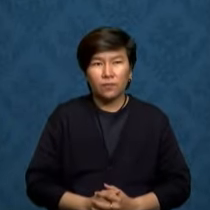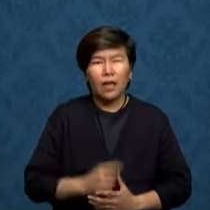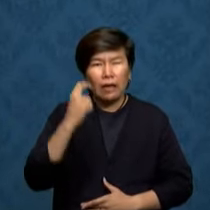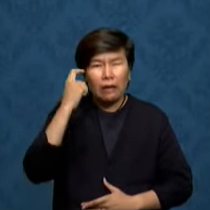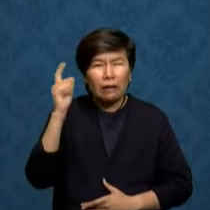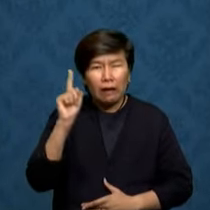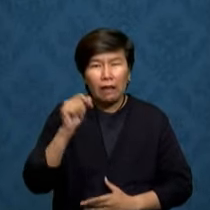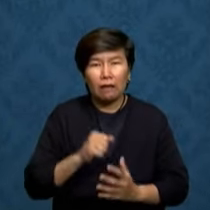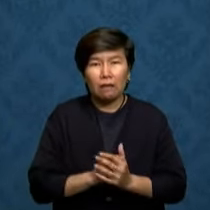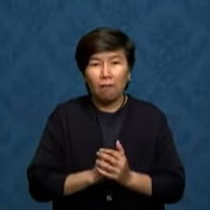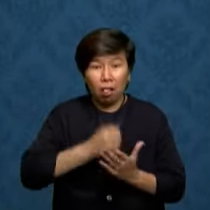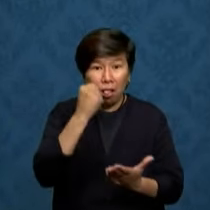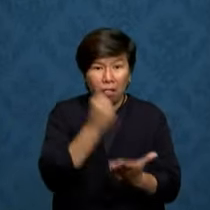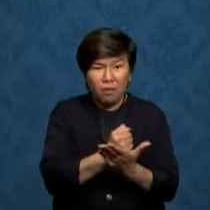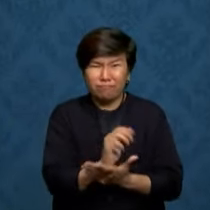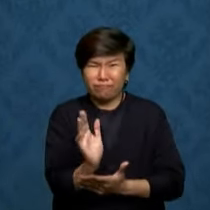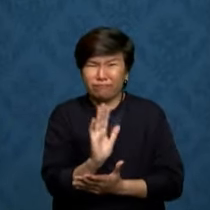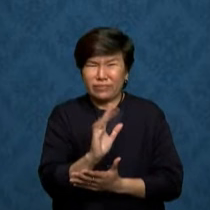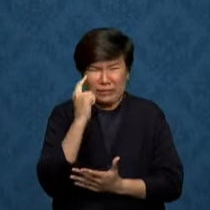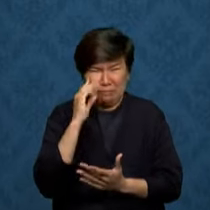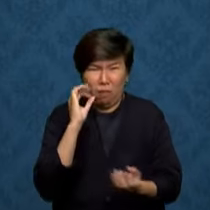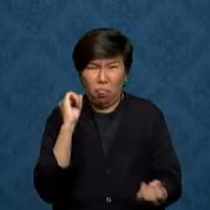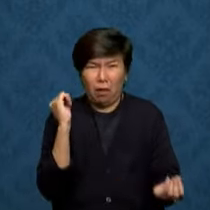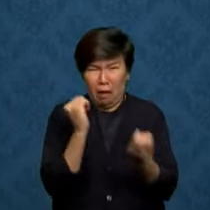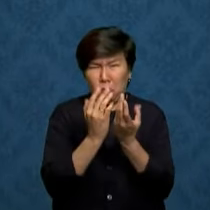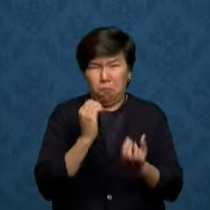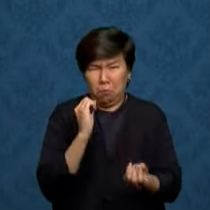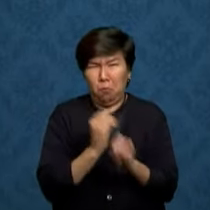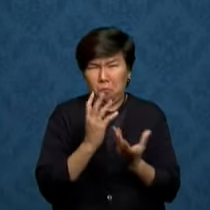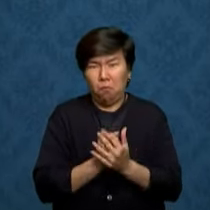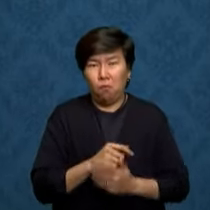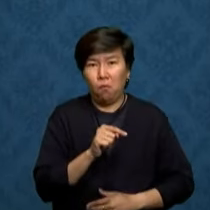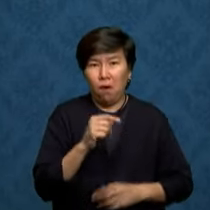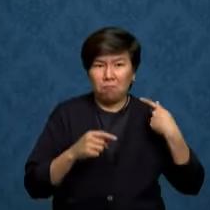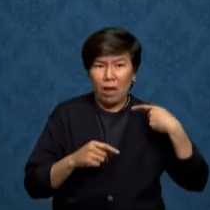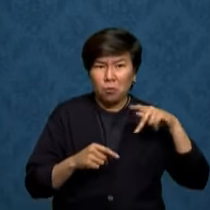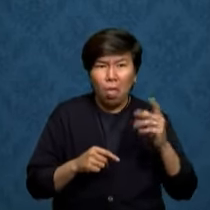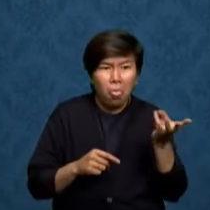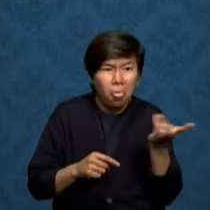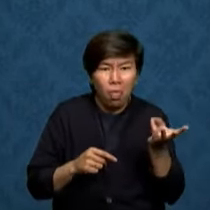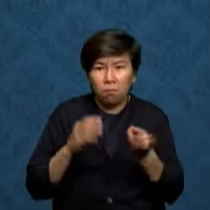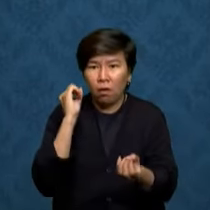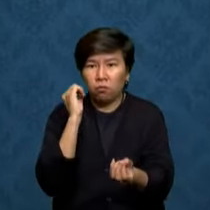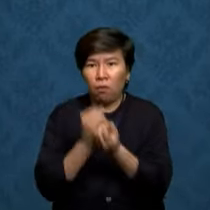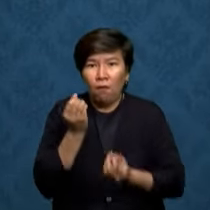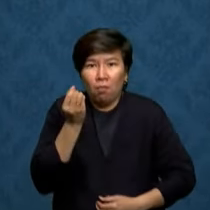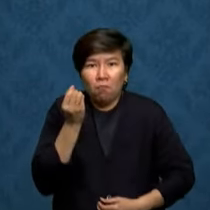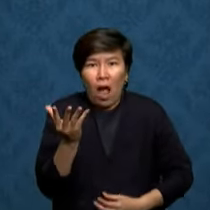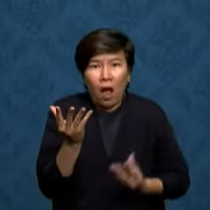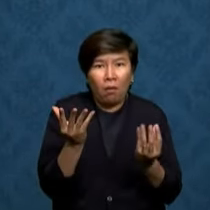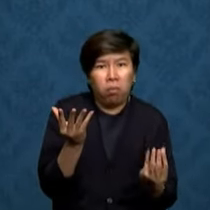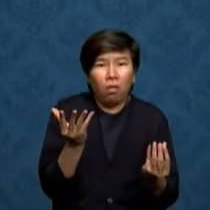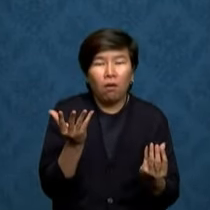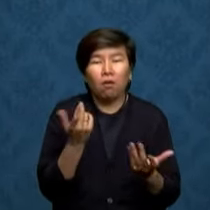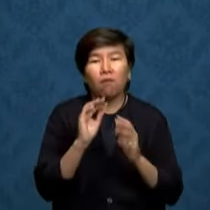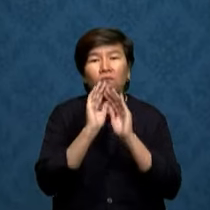เสียมากกว่าผลดีหรือไม่ตรงนี้อยากจะให้ที่ประชุมแห่งเนี้ยได้คิดนะครับเพราะฉะนั้นแล้วเนี่ยผมอยากจะ